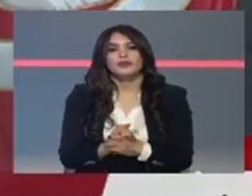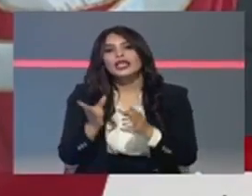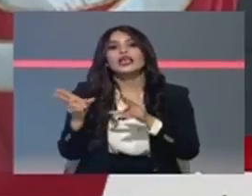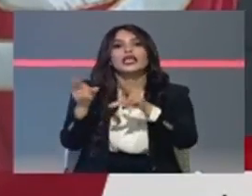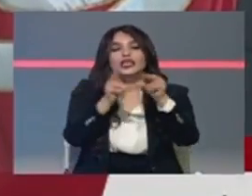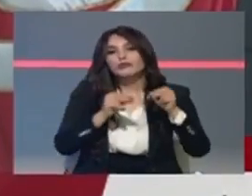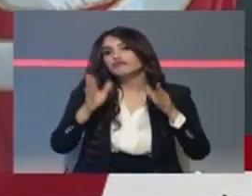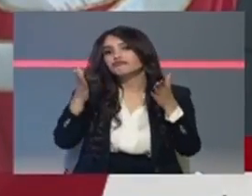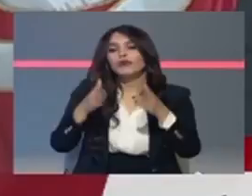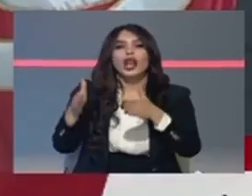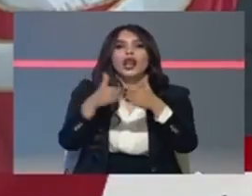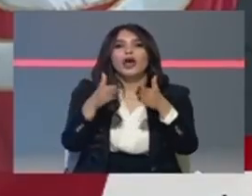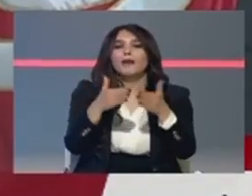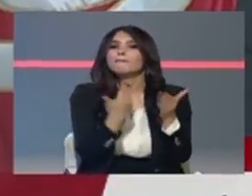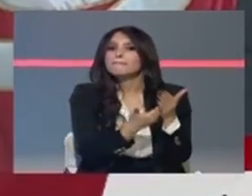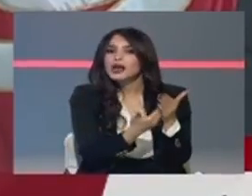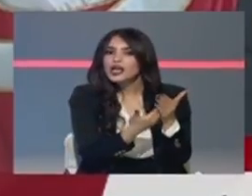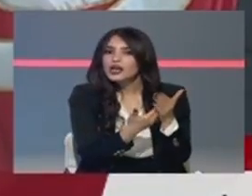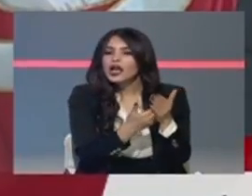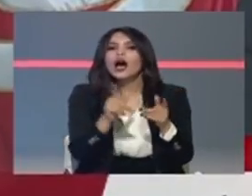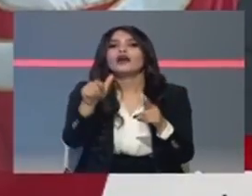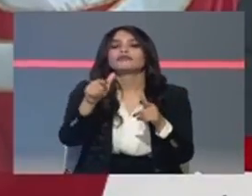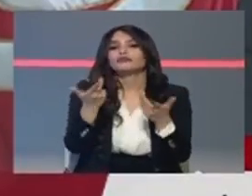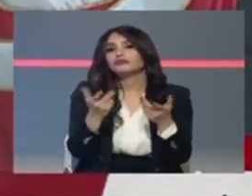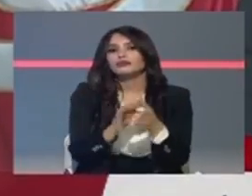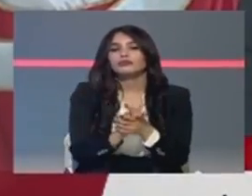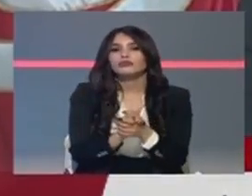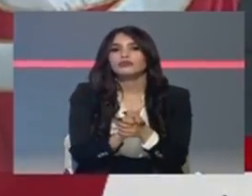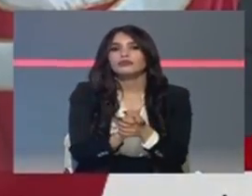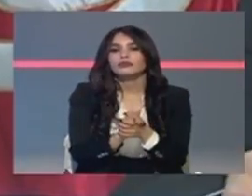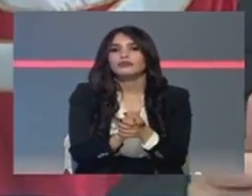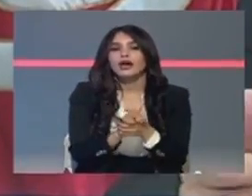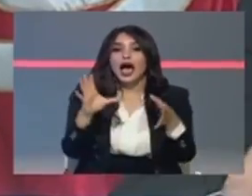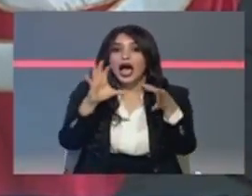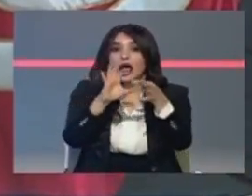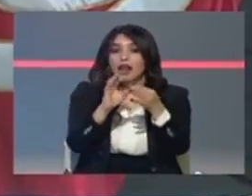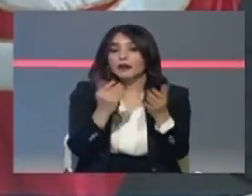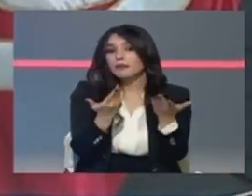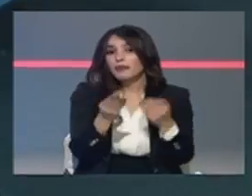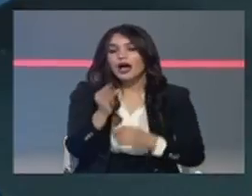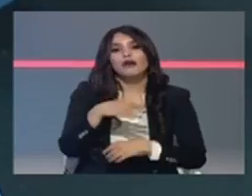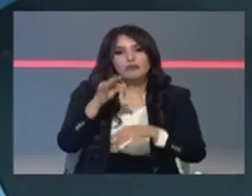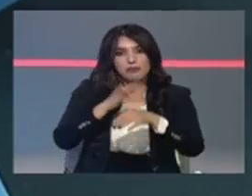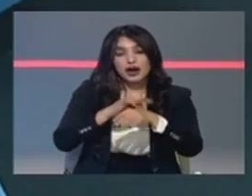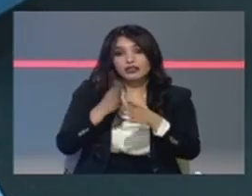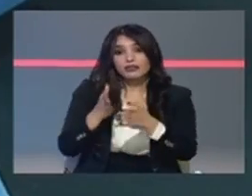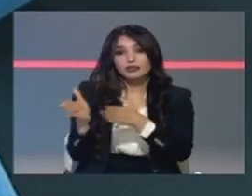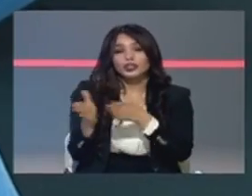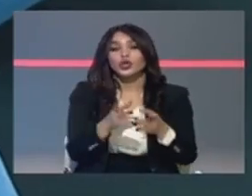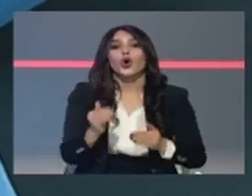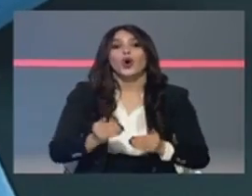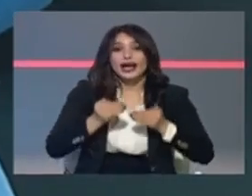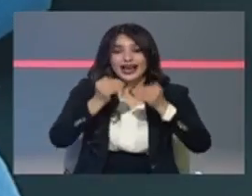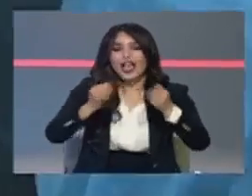كذلك مطالب المنح النقدية المتعلقة بمنح المرض والوضع. كذلك تقرر